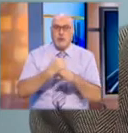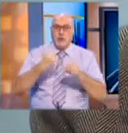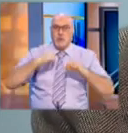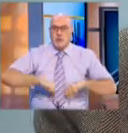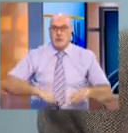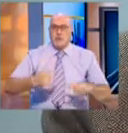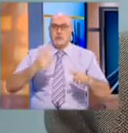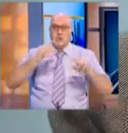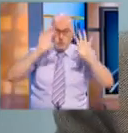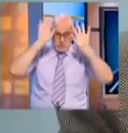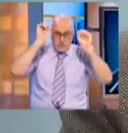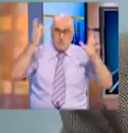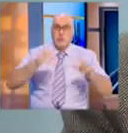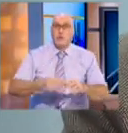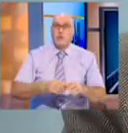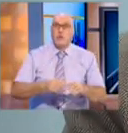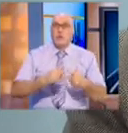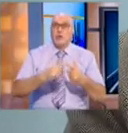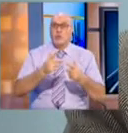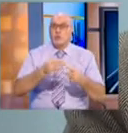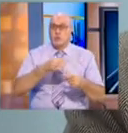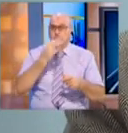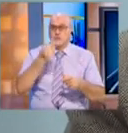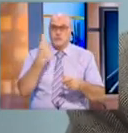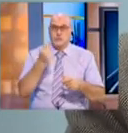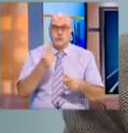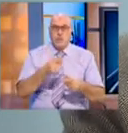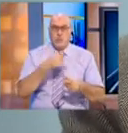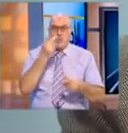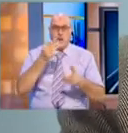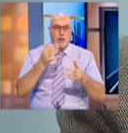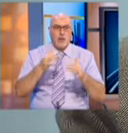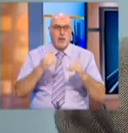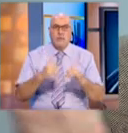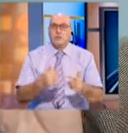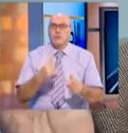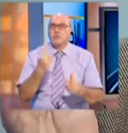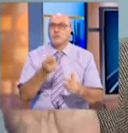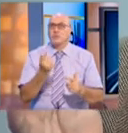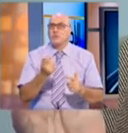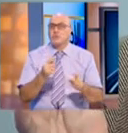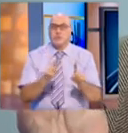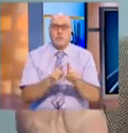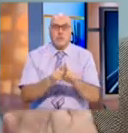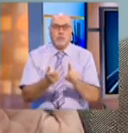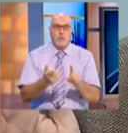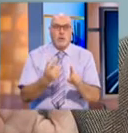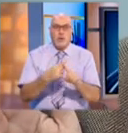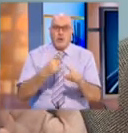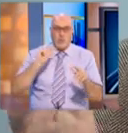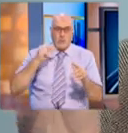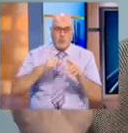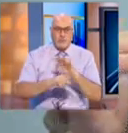يكن ليتحدث أبدا عن سيرته كمسار شخصي، بل أراده دائما متعلقا